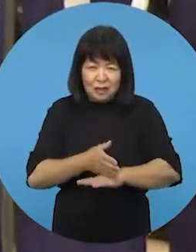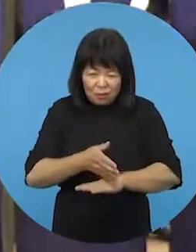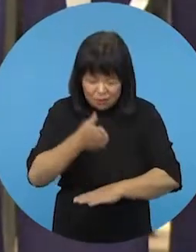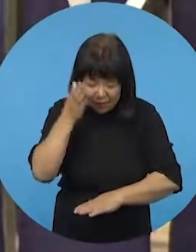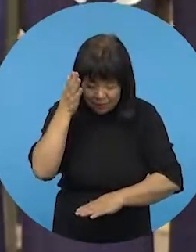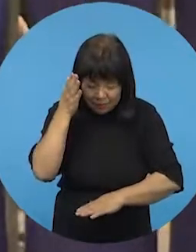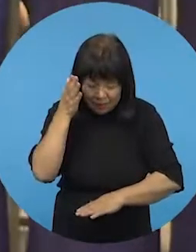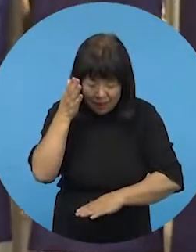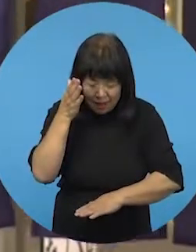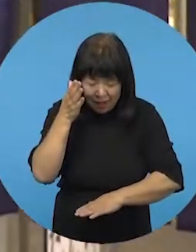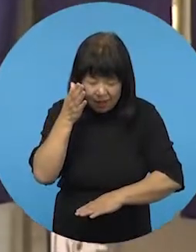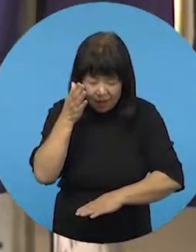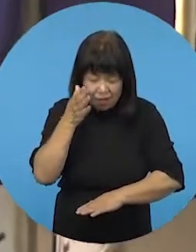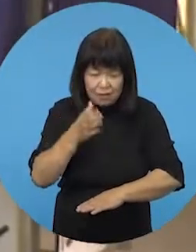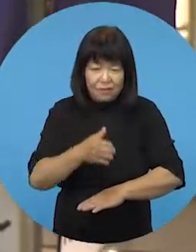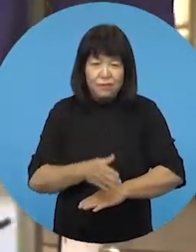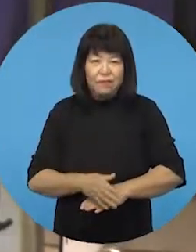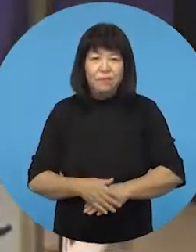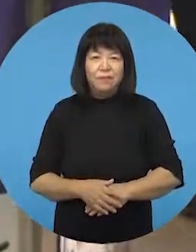ました。